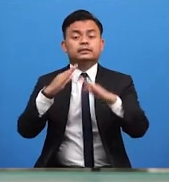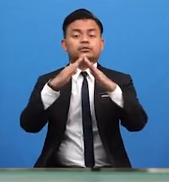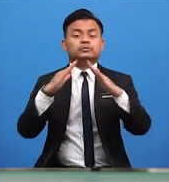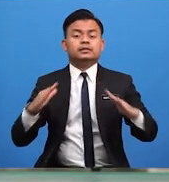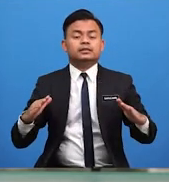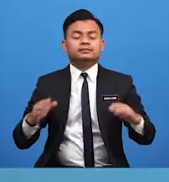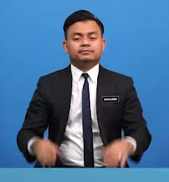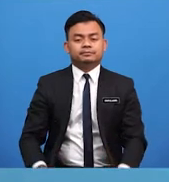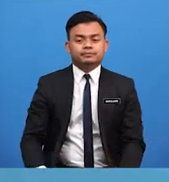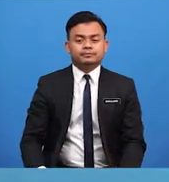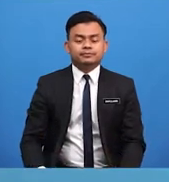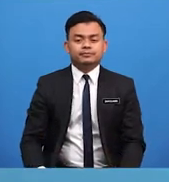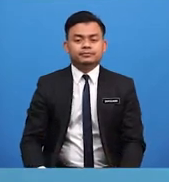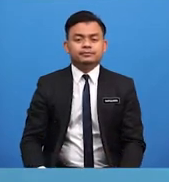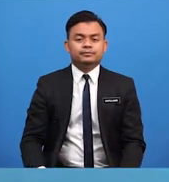di rumah.